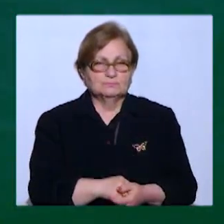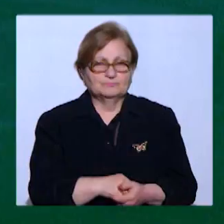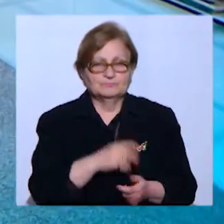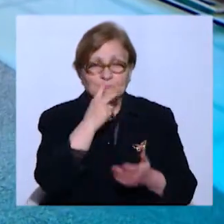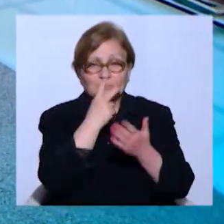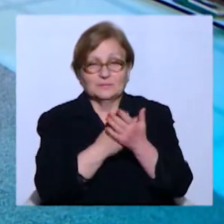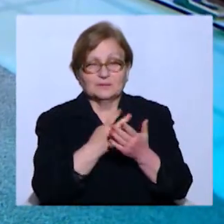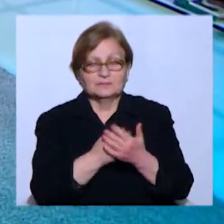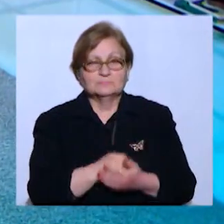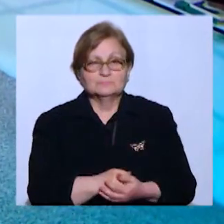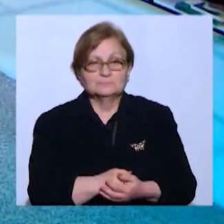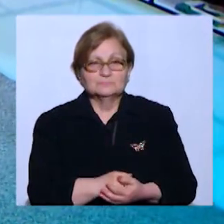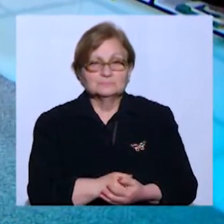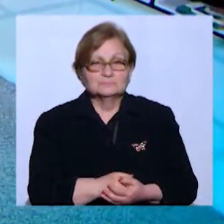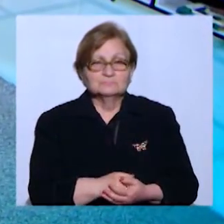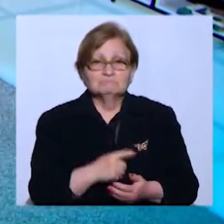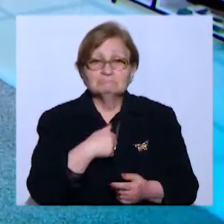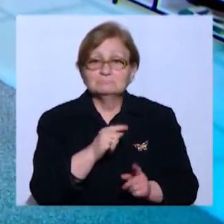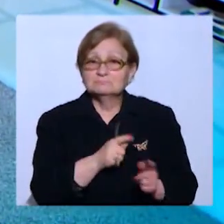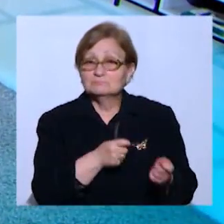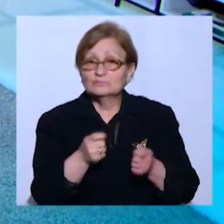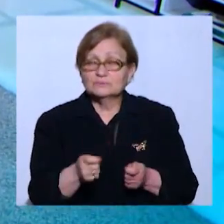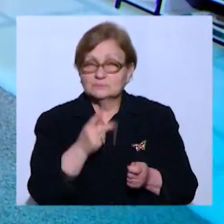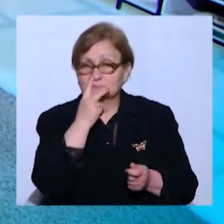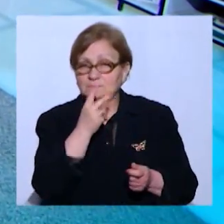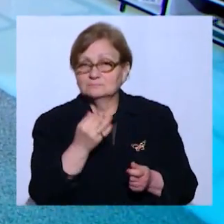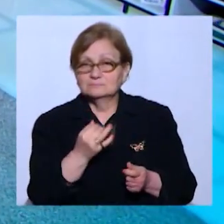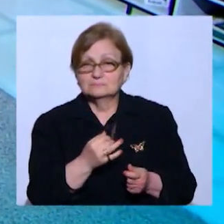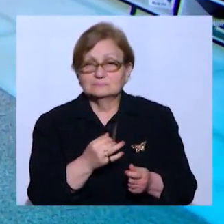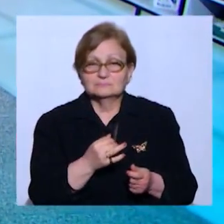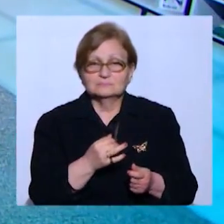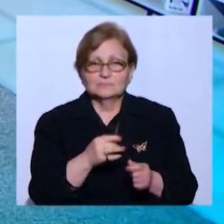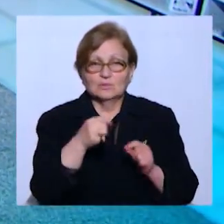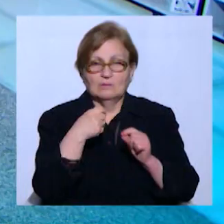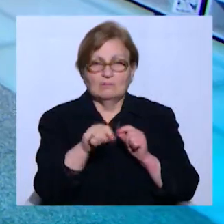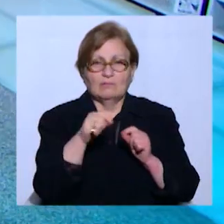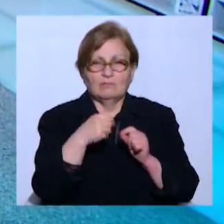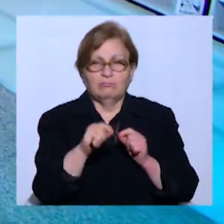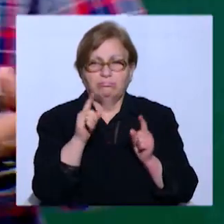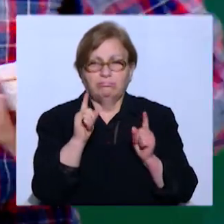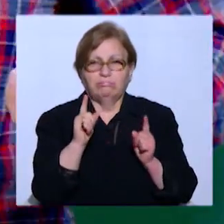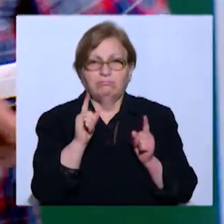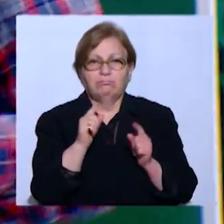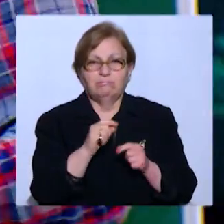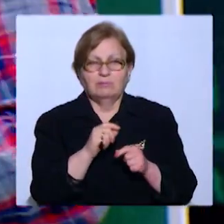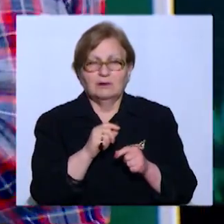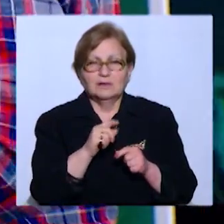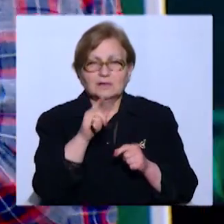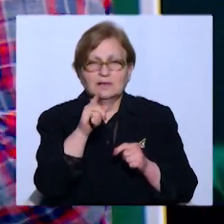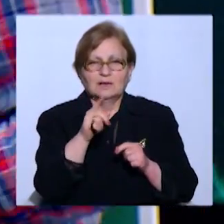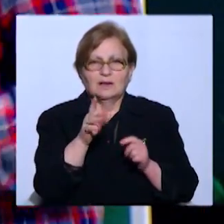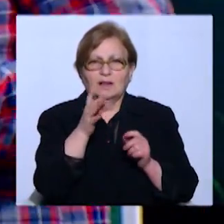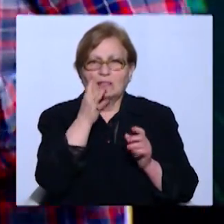ნახეთ, მე რა მოვიტანე, რამ ხელა ასანთის ღერები მაქვს. თან მაგნიტურია